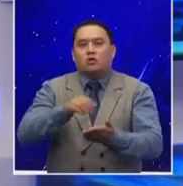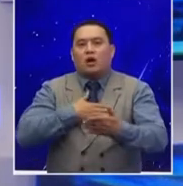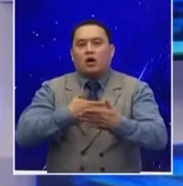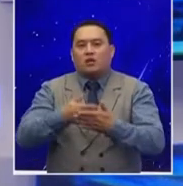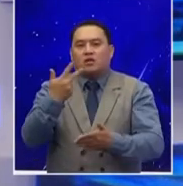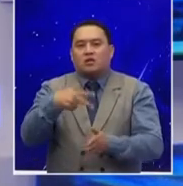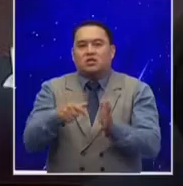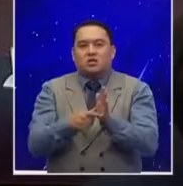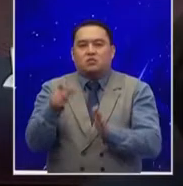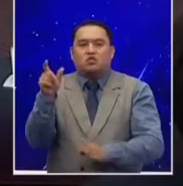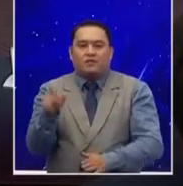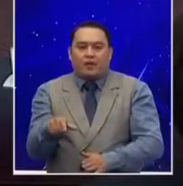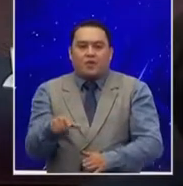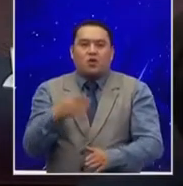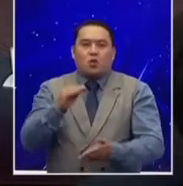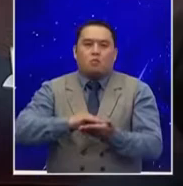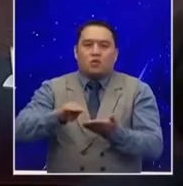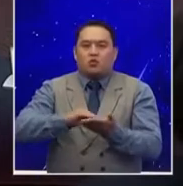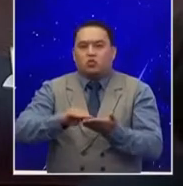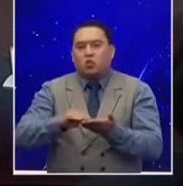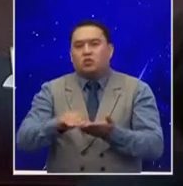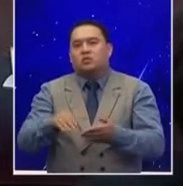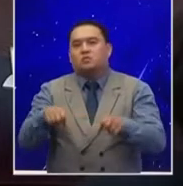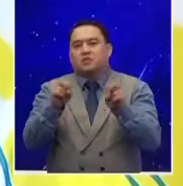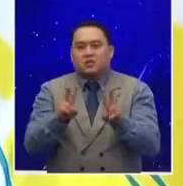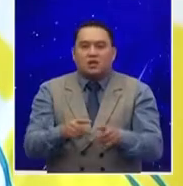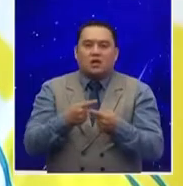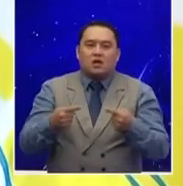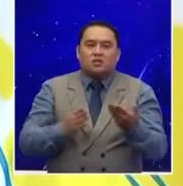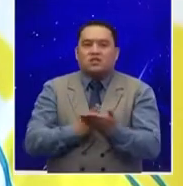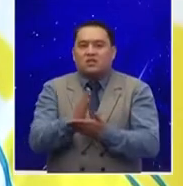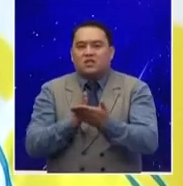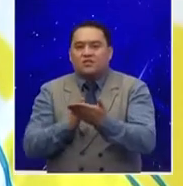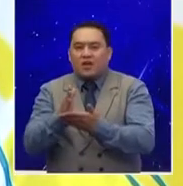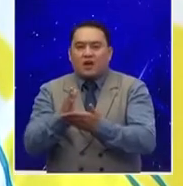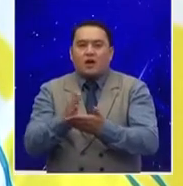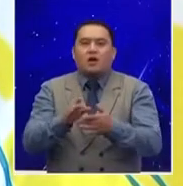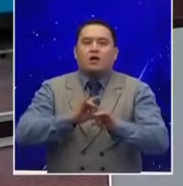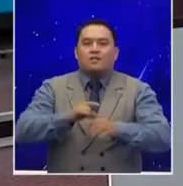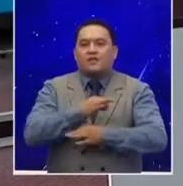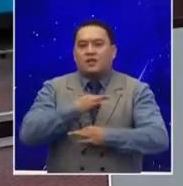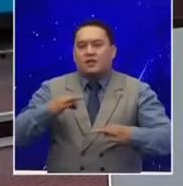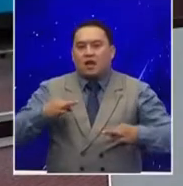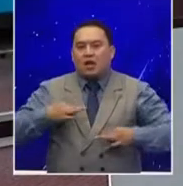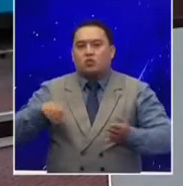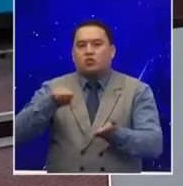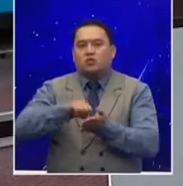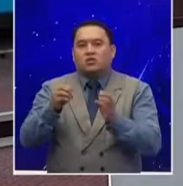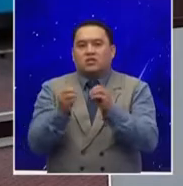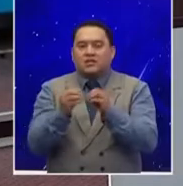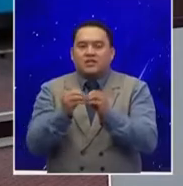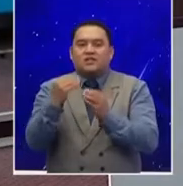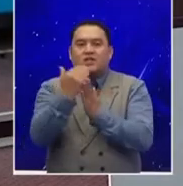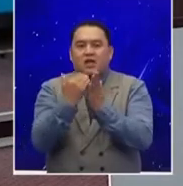участие 37 человек. В их числе писатели, журналисты, специалисты разных сфер. Отмечается, что в финал прошли авторы 10